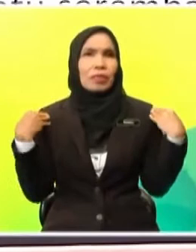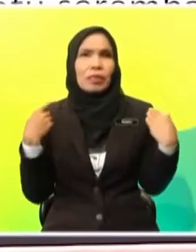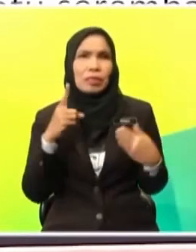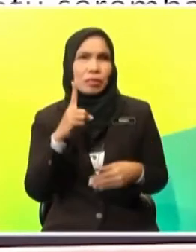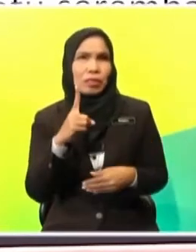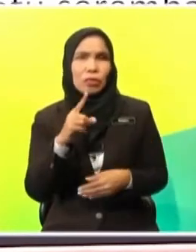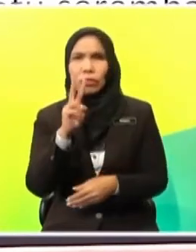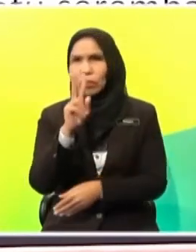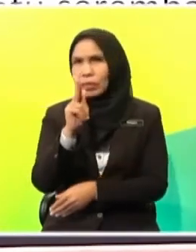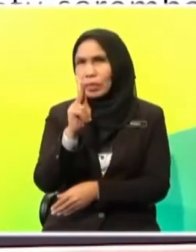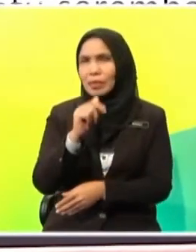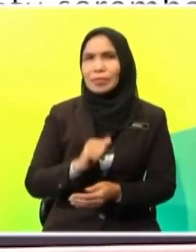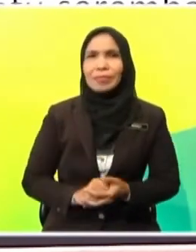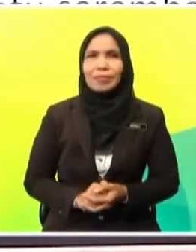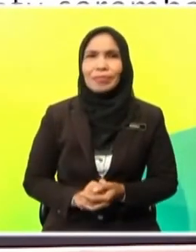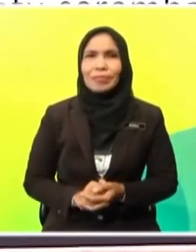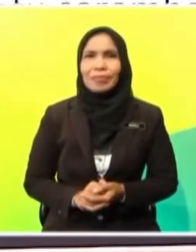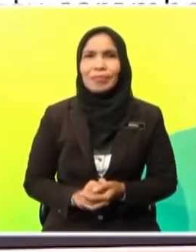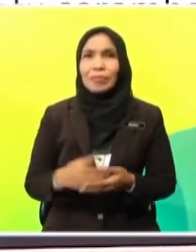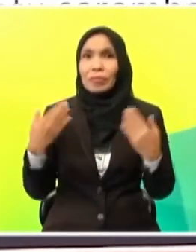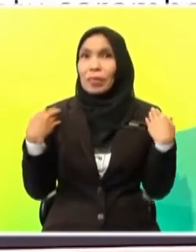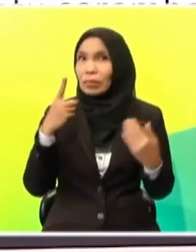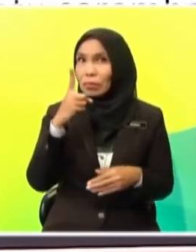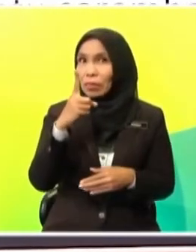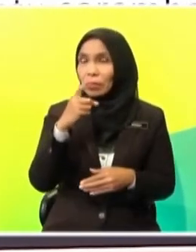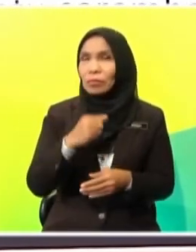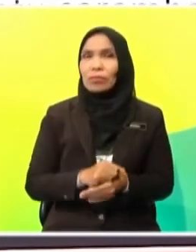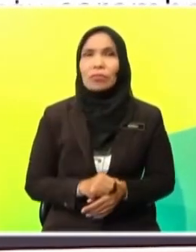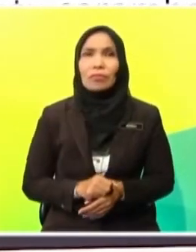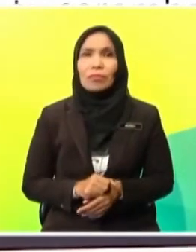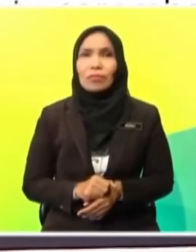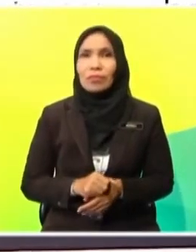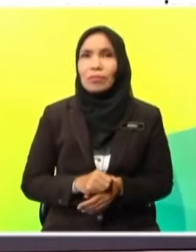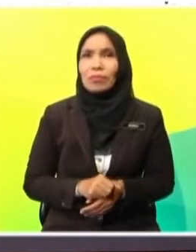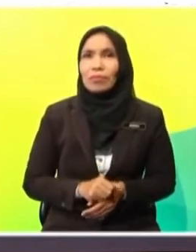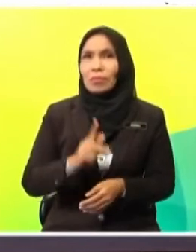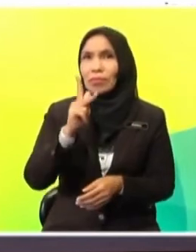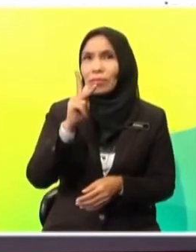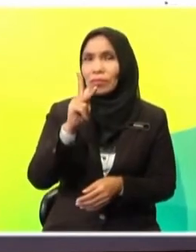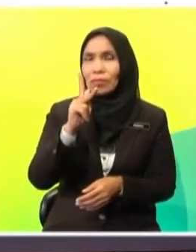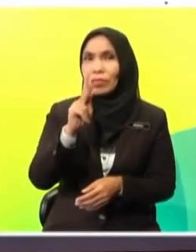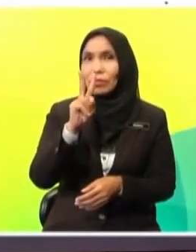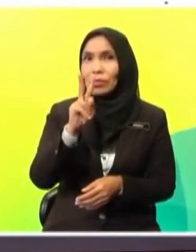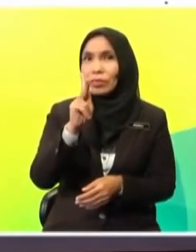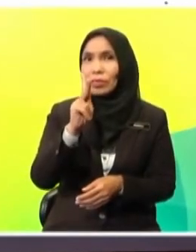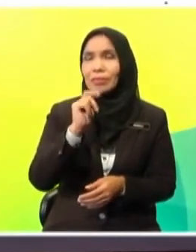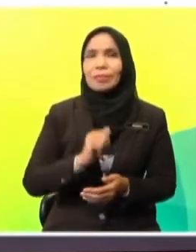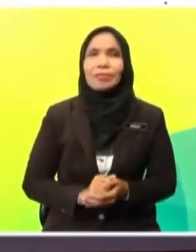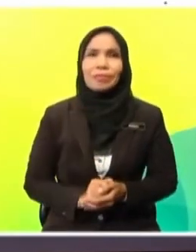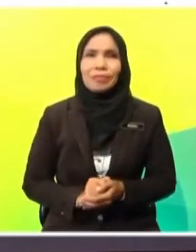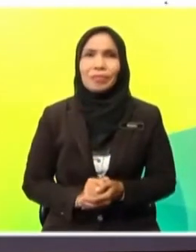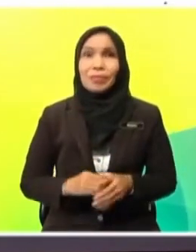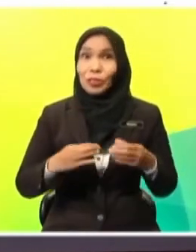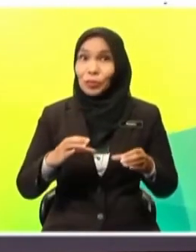Wike yaitu waktu kontainer dan ada satu perkataan konsonan vokal konsonan cubek you dan